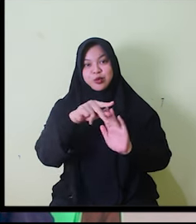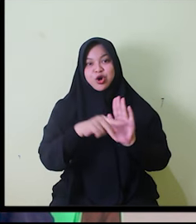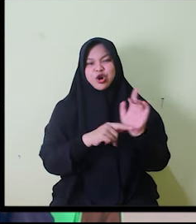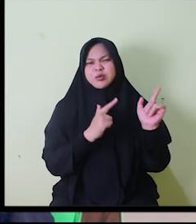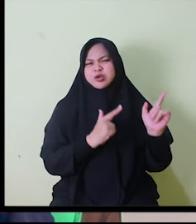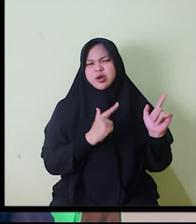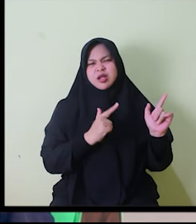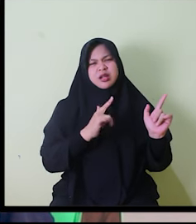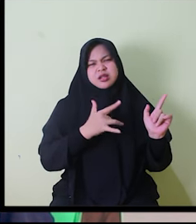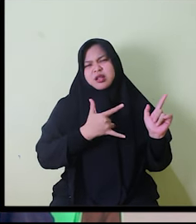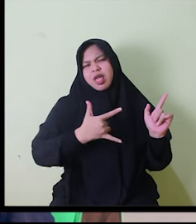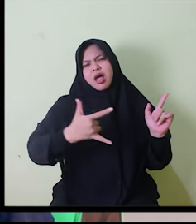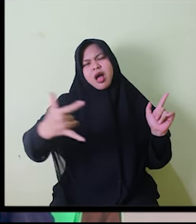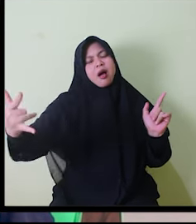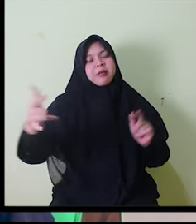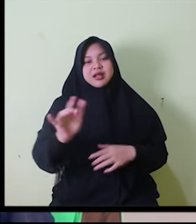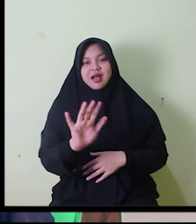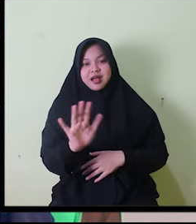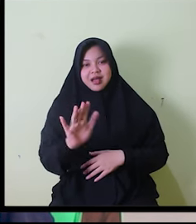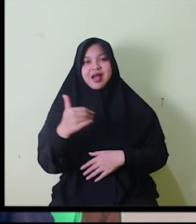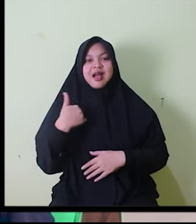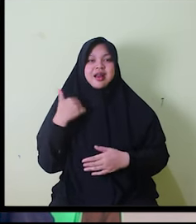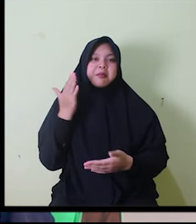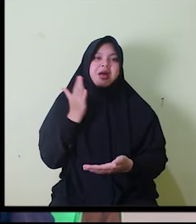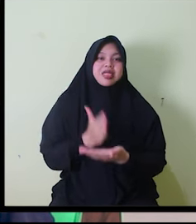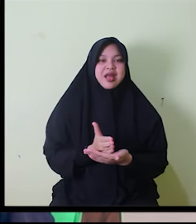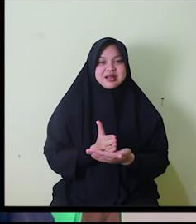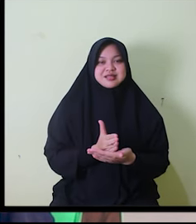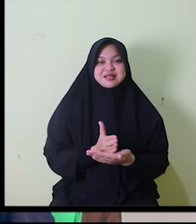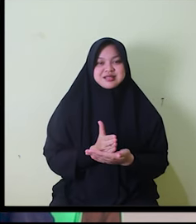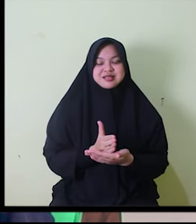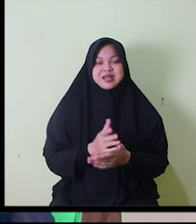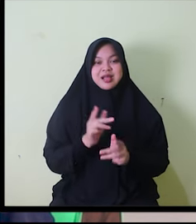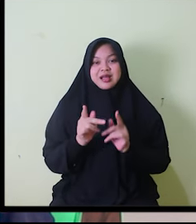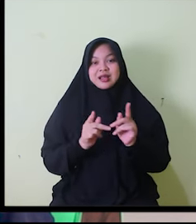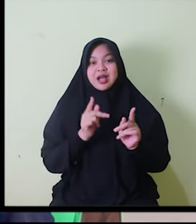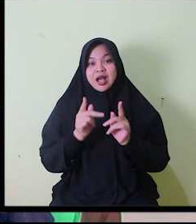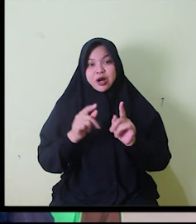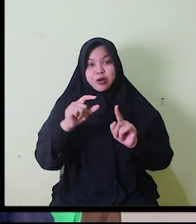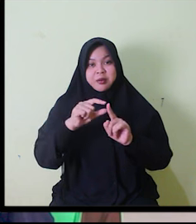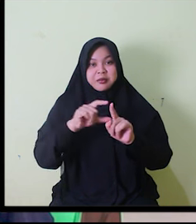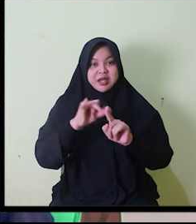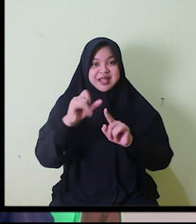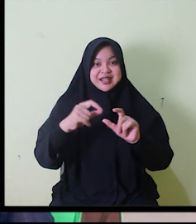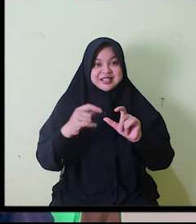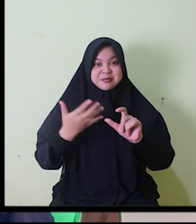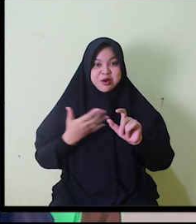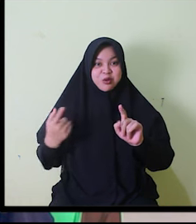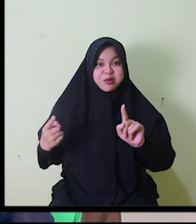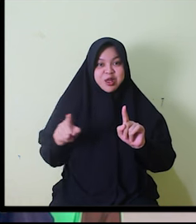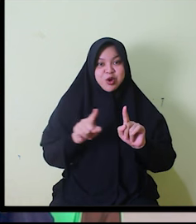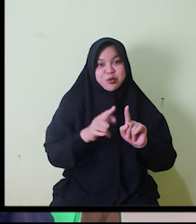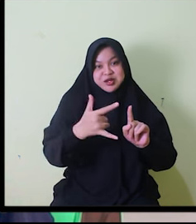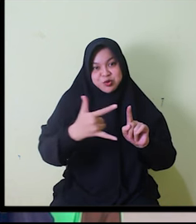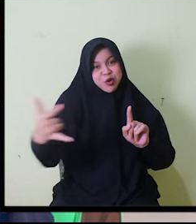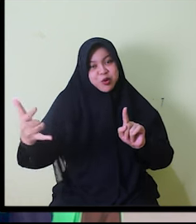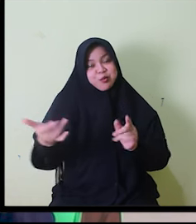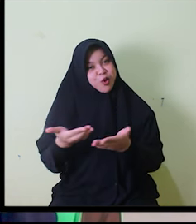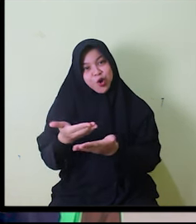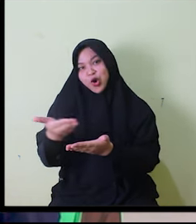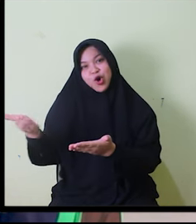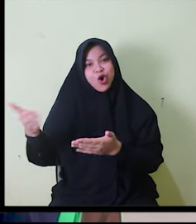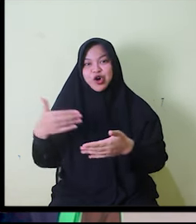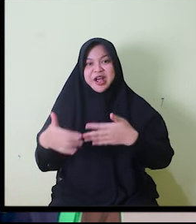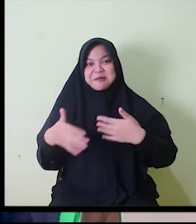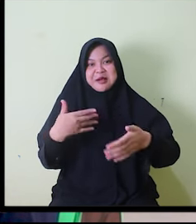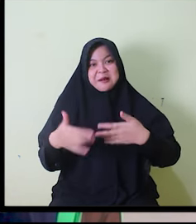selamanya Mbak oke ada batasnya tuh Iya iya iya Ben ya kalau misalkan pbdis mau mendampingi di keluaran C Genting Monggo enggak apa-apa gitu loh